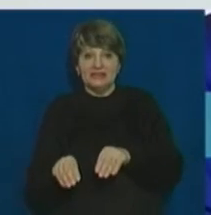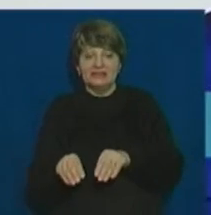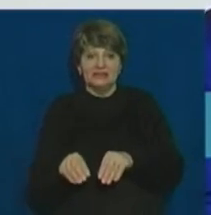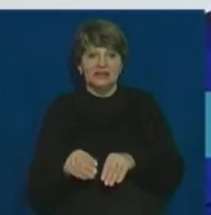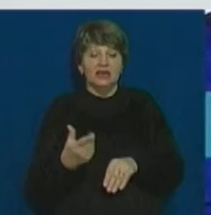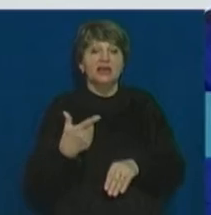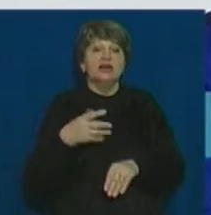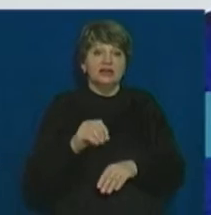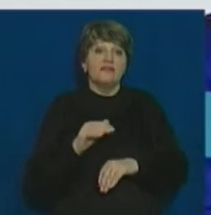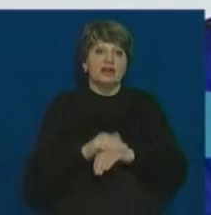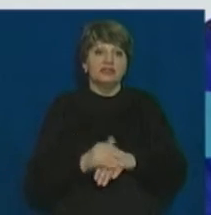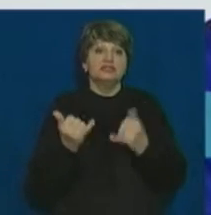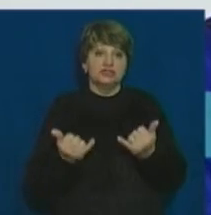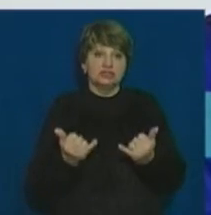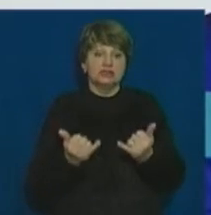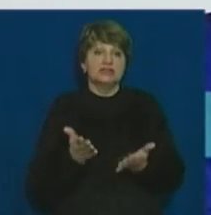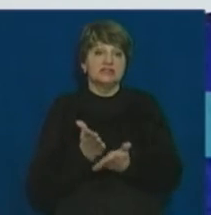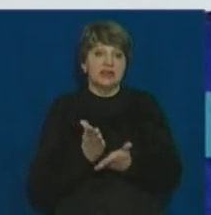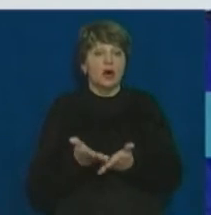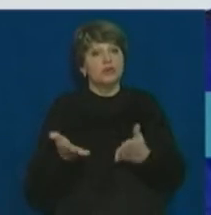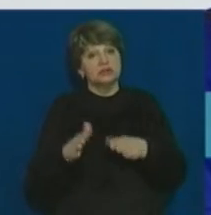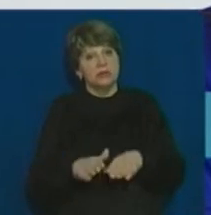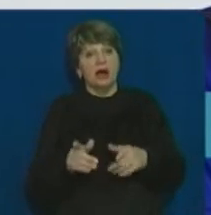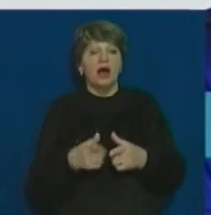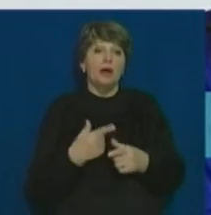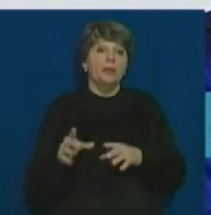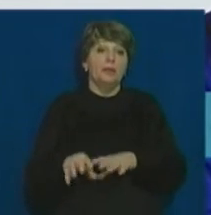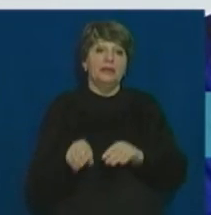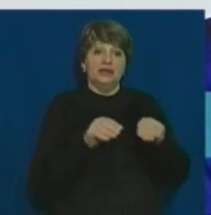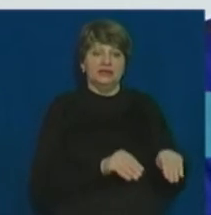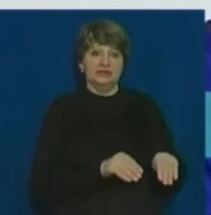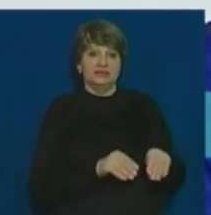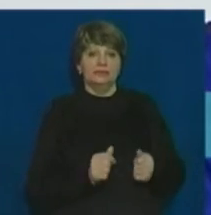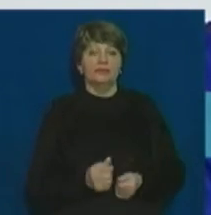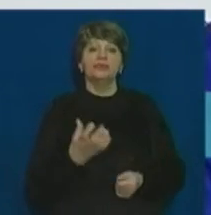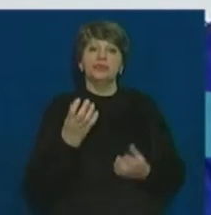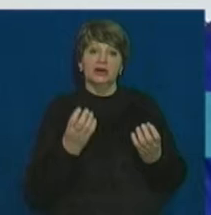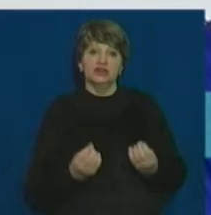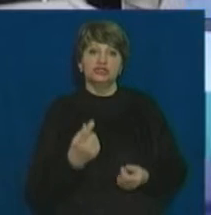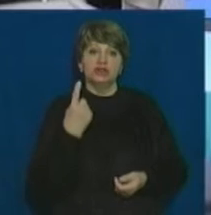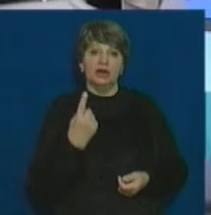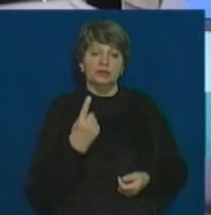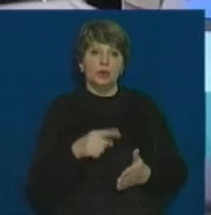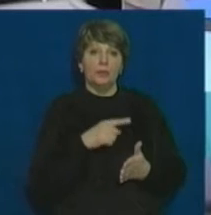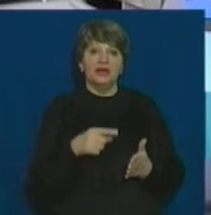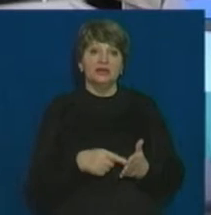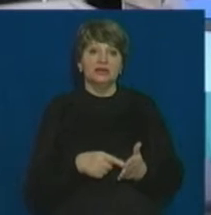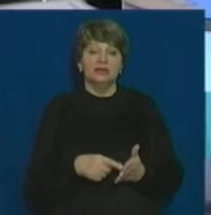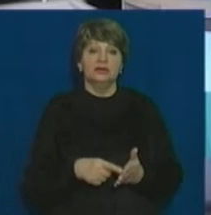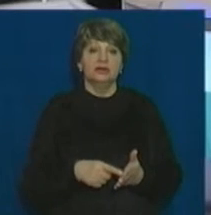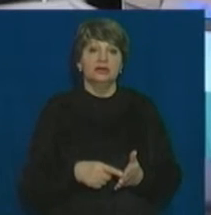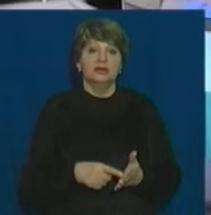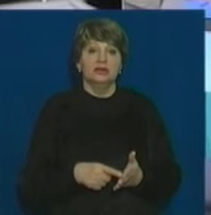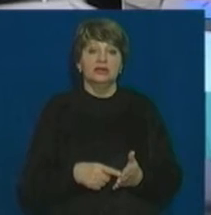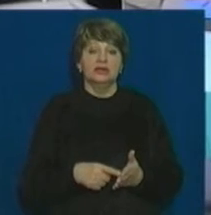є, наприклад, залишити його там, де він є, або перенести його. От, ще було одне питання проміжкове